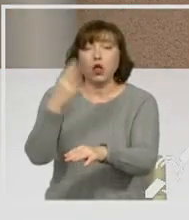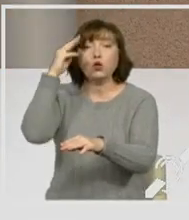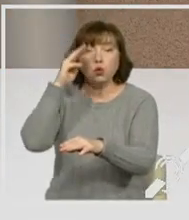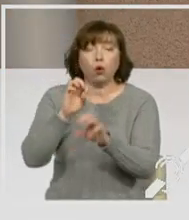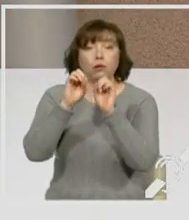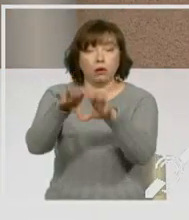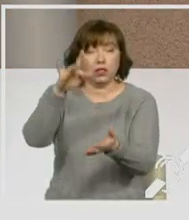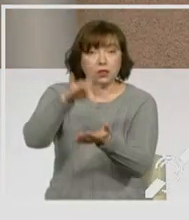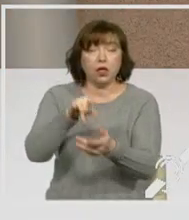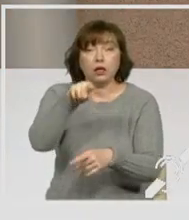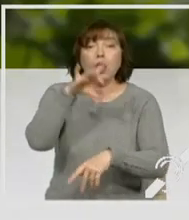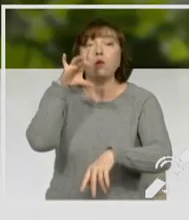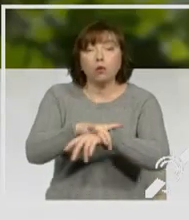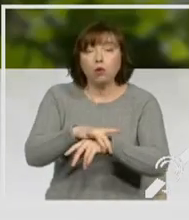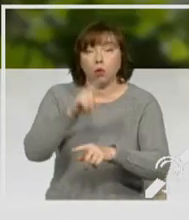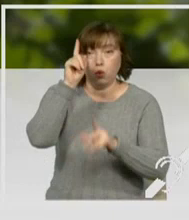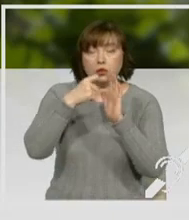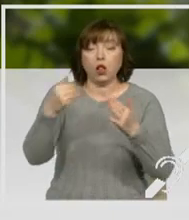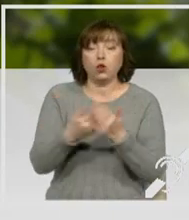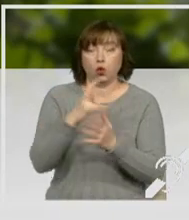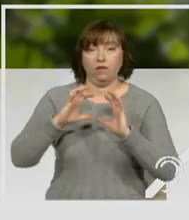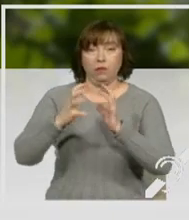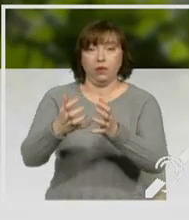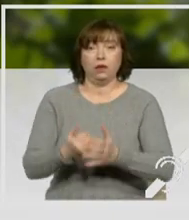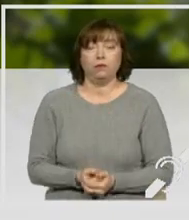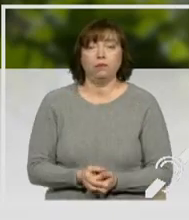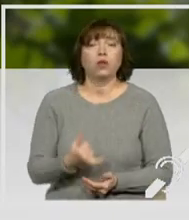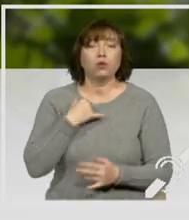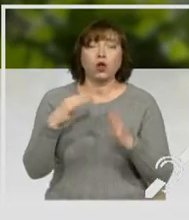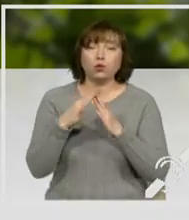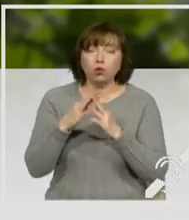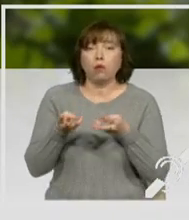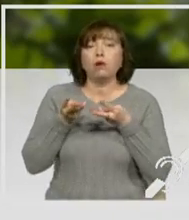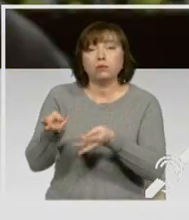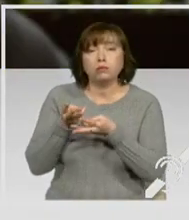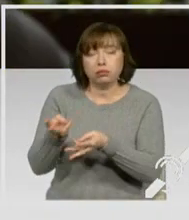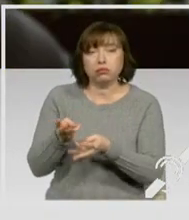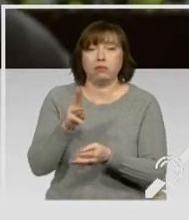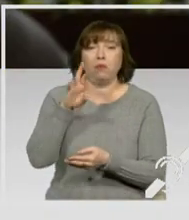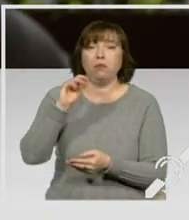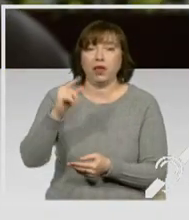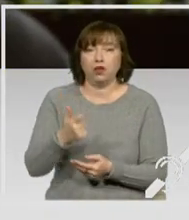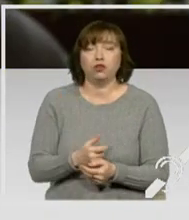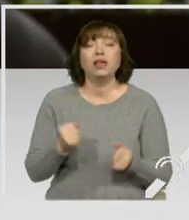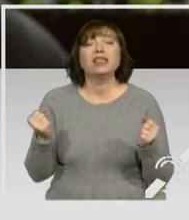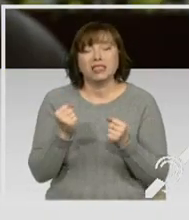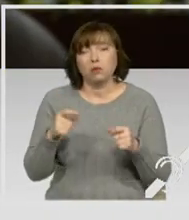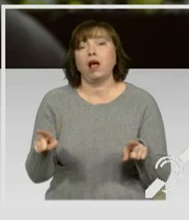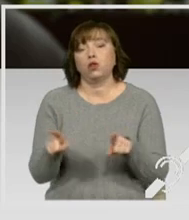ei, unde a descoperit o altă lume. Noi acasă facem foc cu asadă. Iarna tot